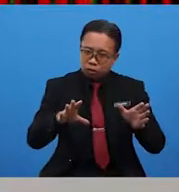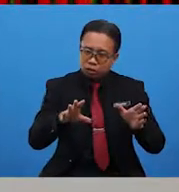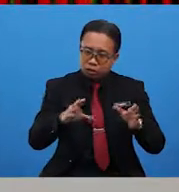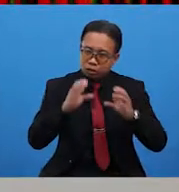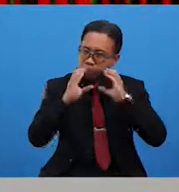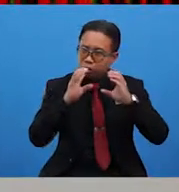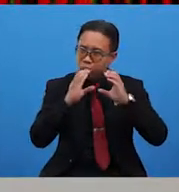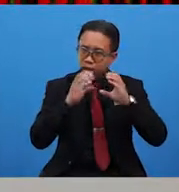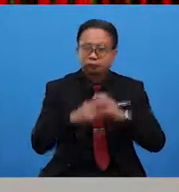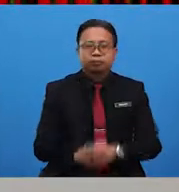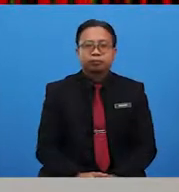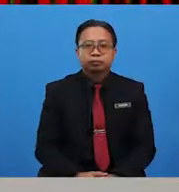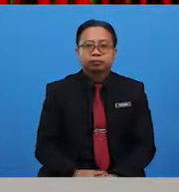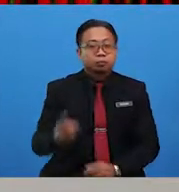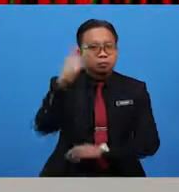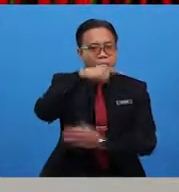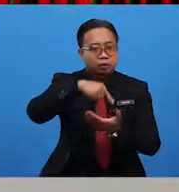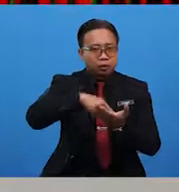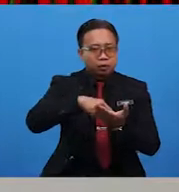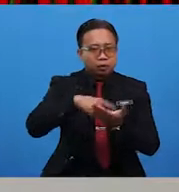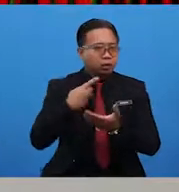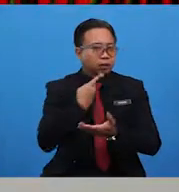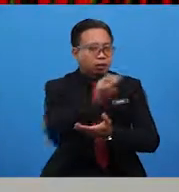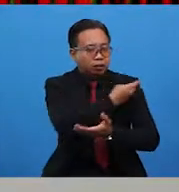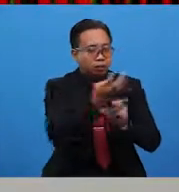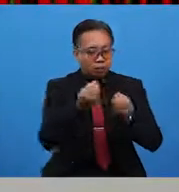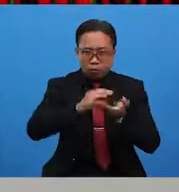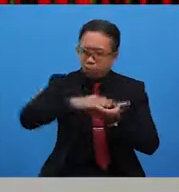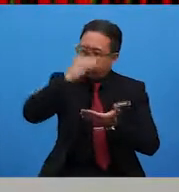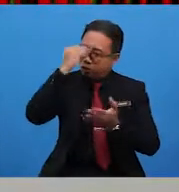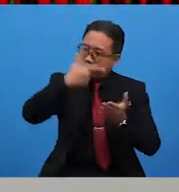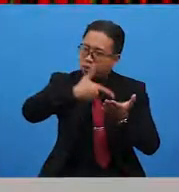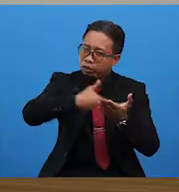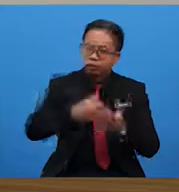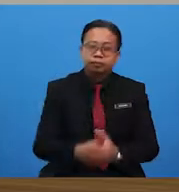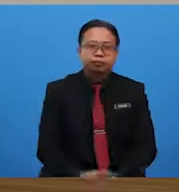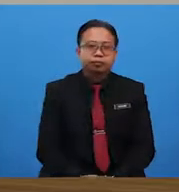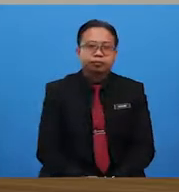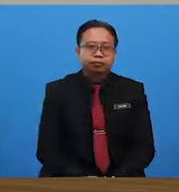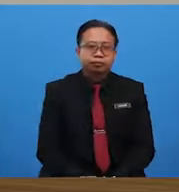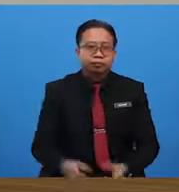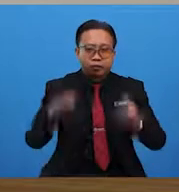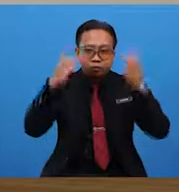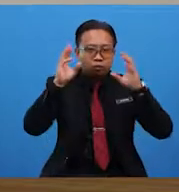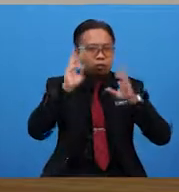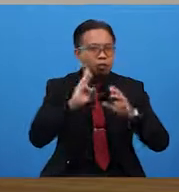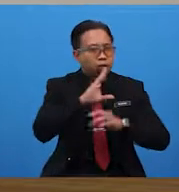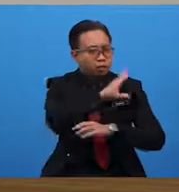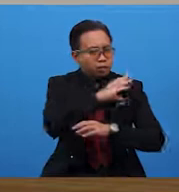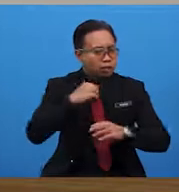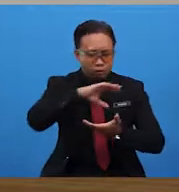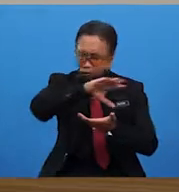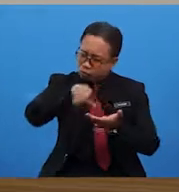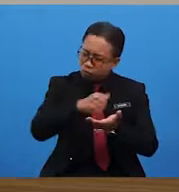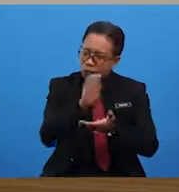pengkaryaan jadi hari ini kita kupas seberang George n tank bidang pengkaryaan ini C gua dan juga belajar diluar sana